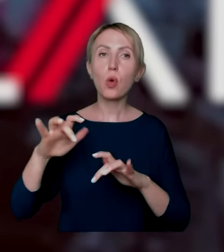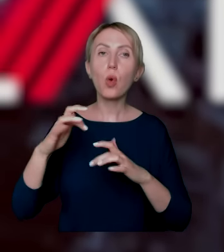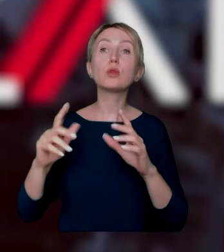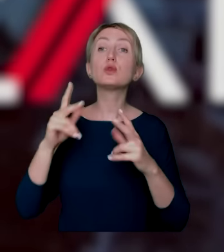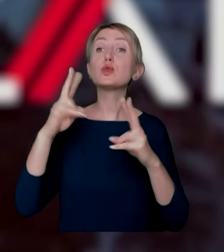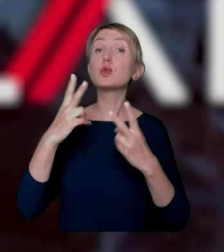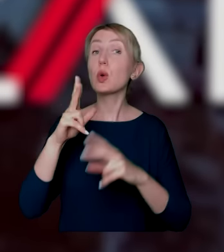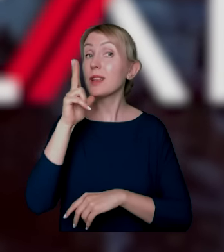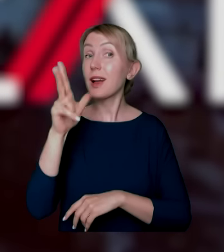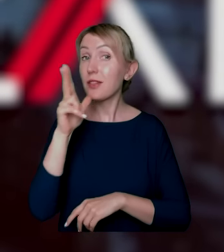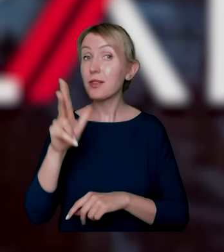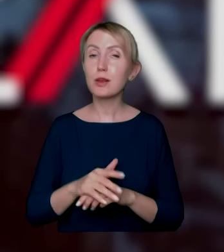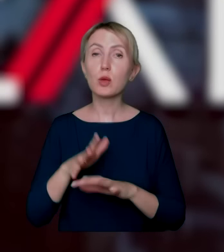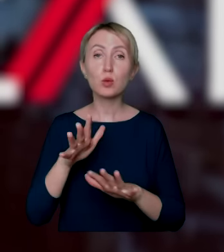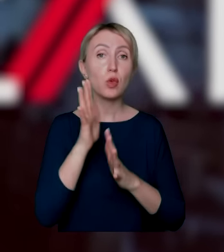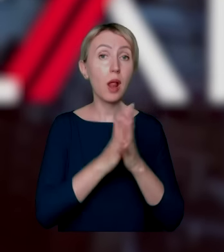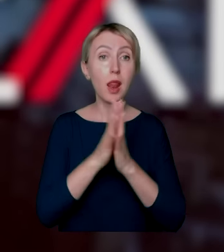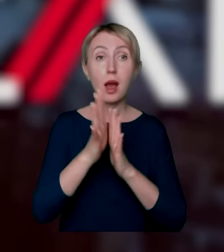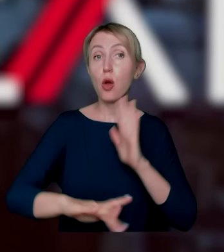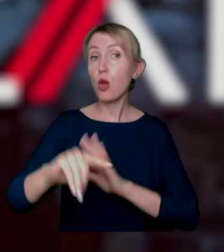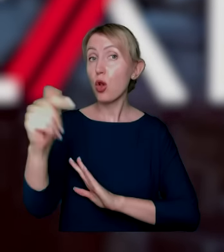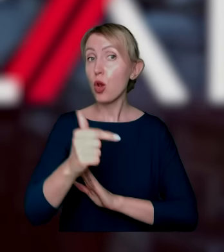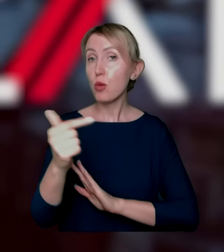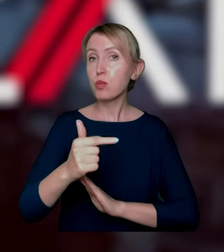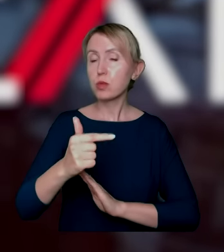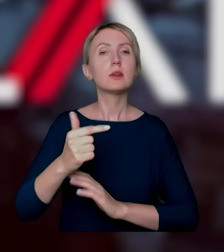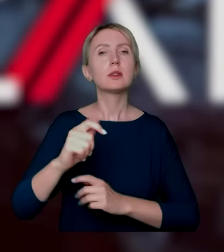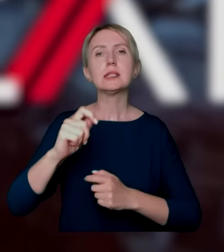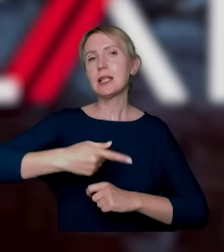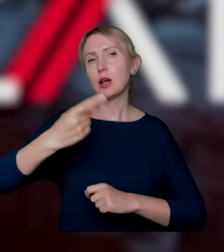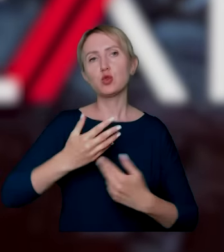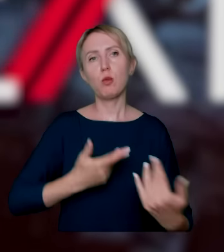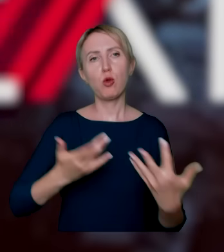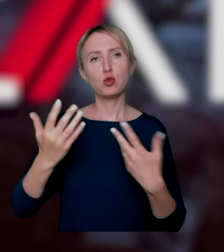wielu nadleśnictwach obowiązuje najwyższy stopień zagrożenia pożarowego.